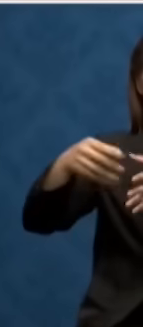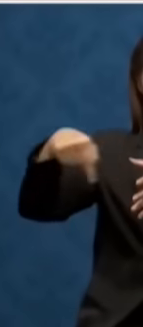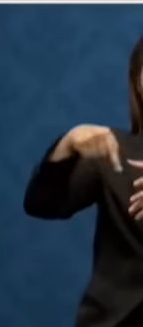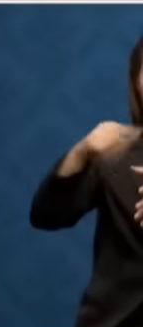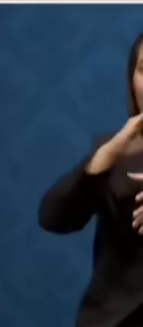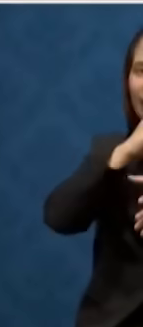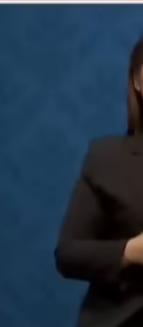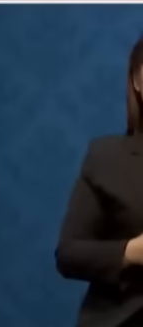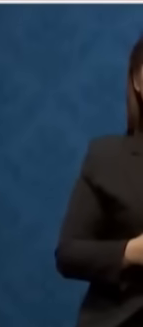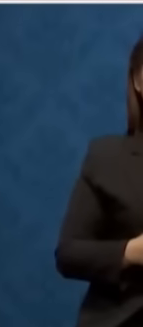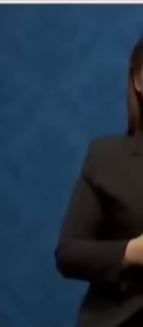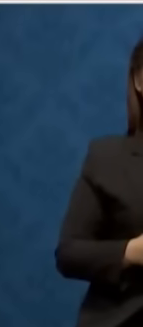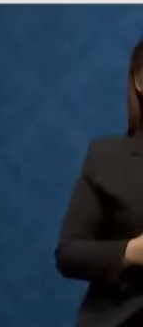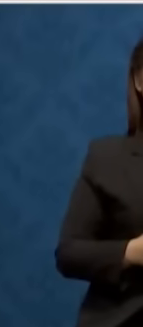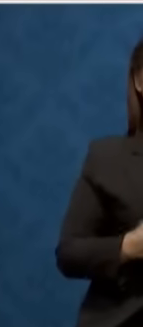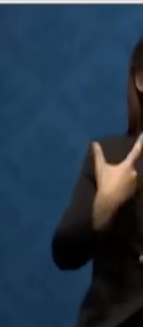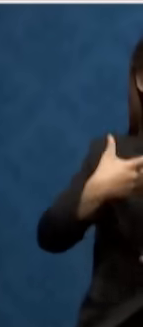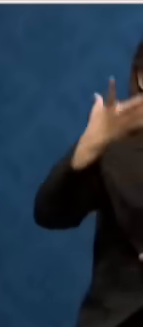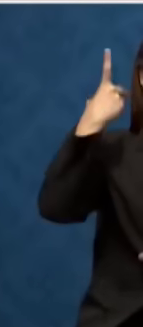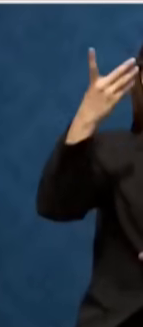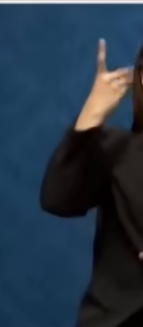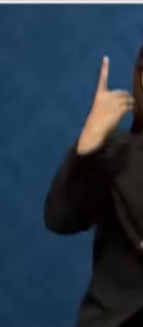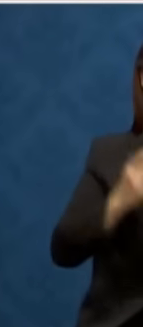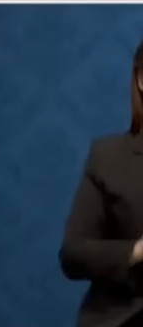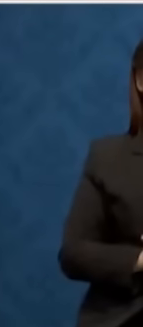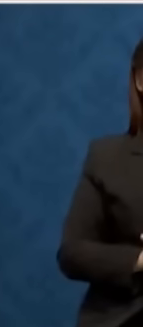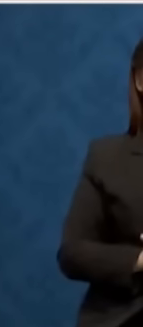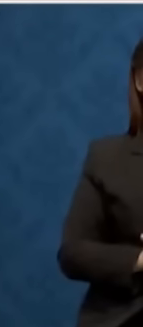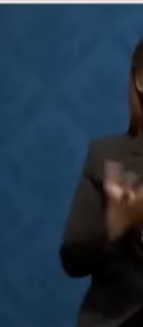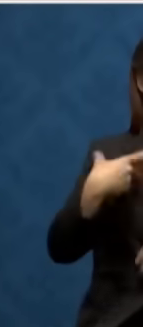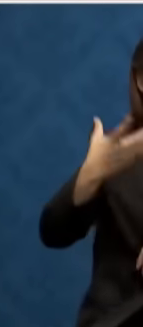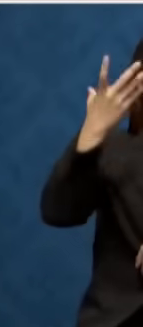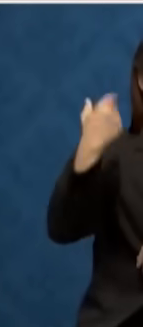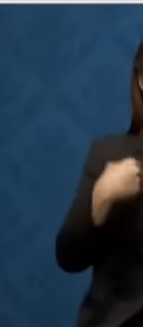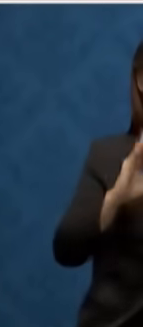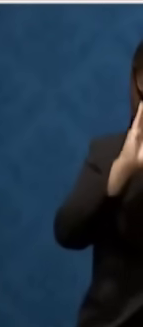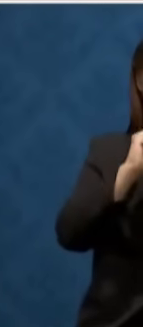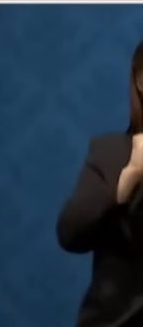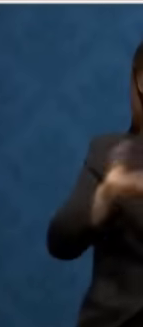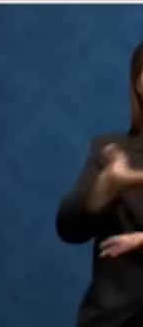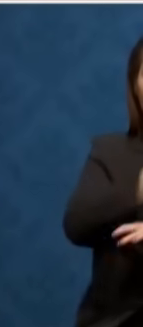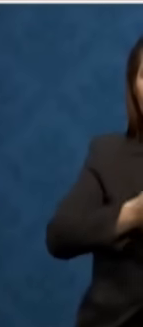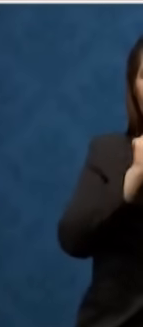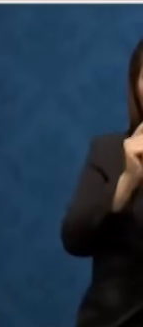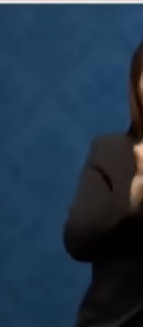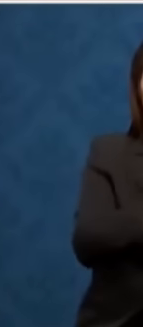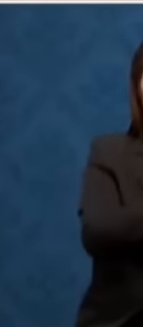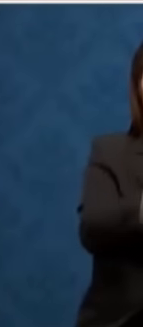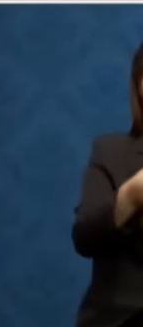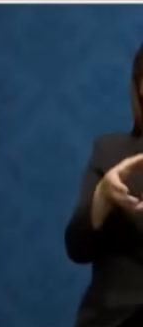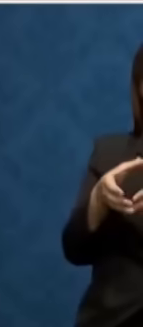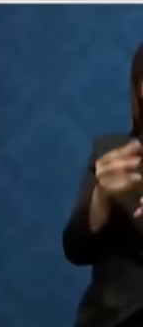ไม่เห็นด้วยคือเมื่อวานได้มีการประชุมทั้ง3ฝ่ายแล้วผมขออนุ